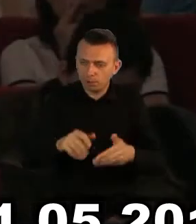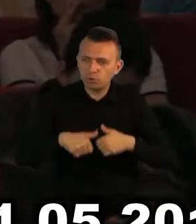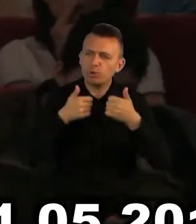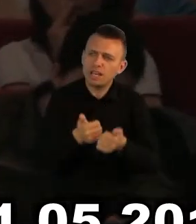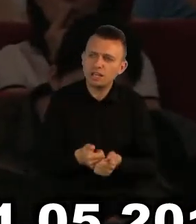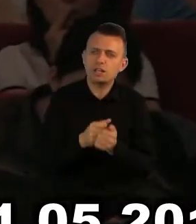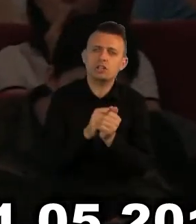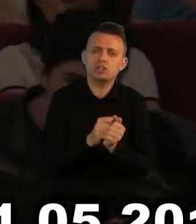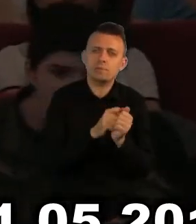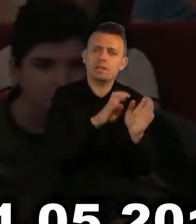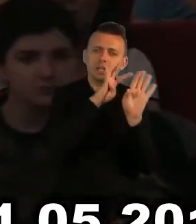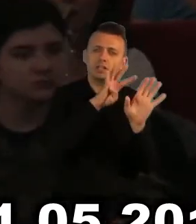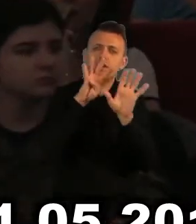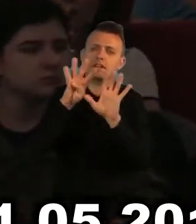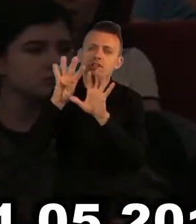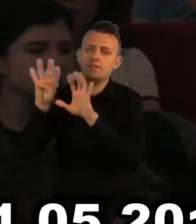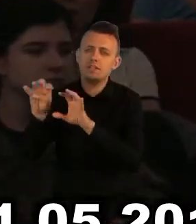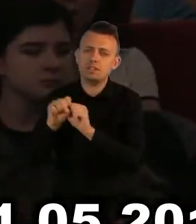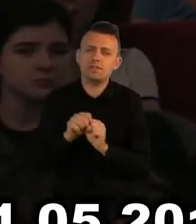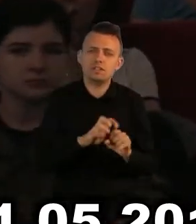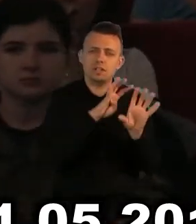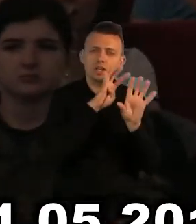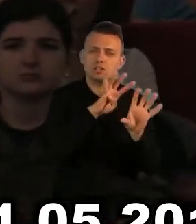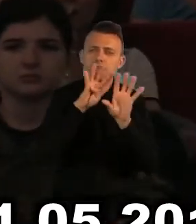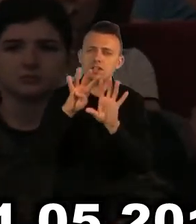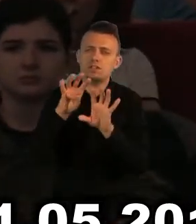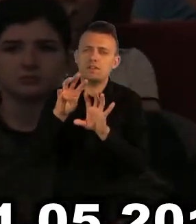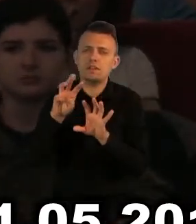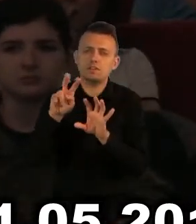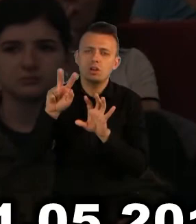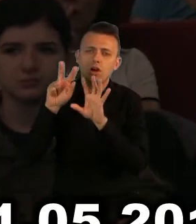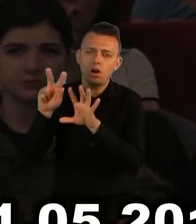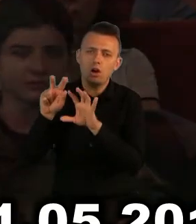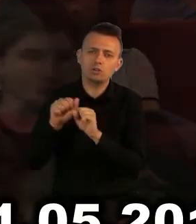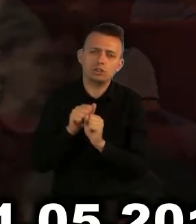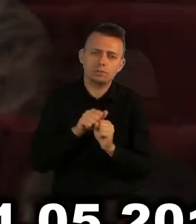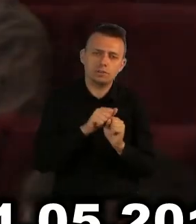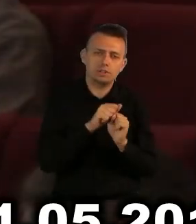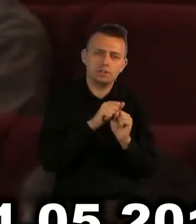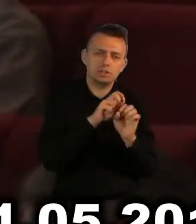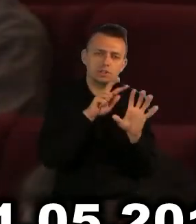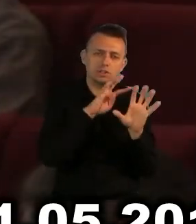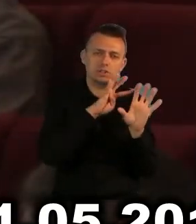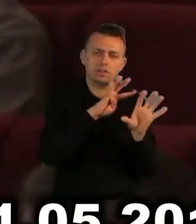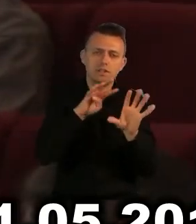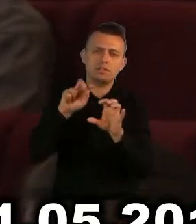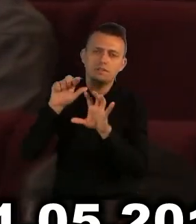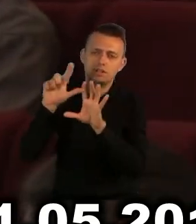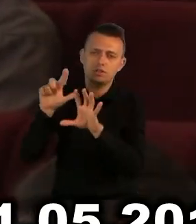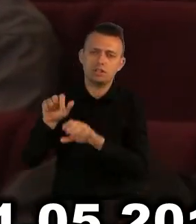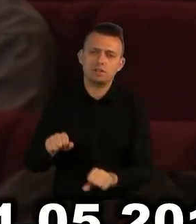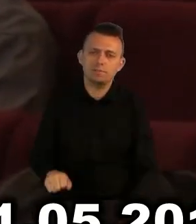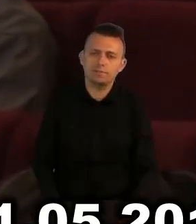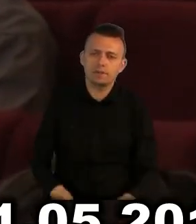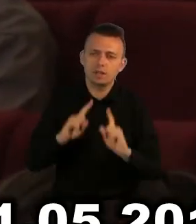3/9 jako pogotowie, 998 jako straż pożarną i stare 997 jako policyjny. Tu uwaga szczególna. W